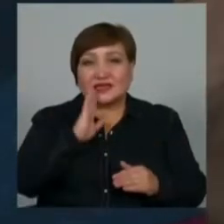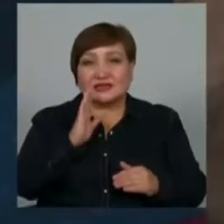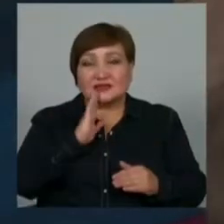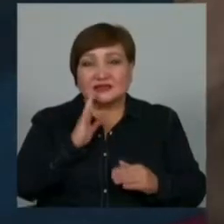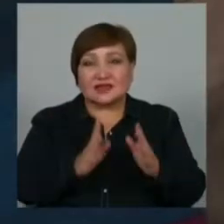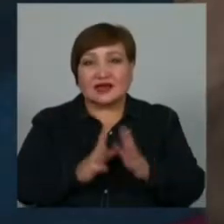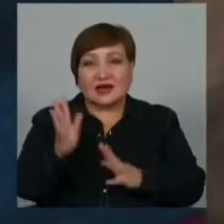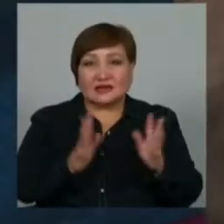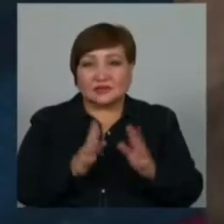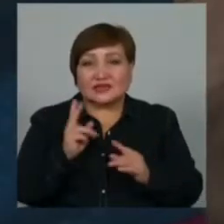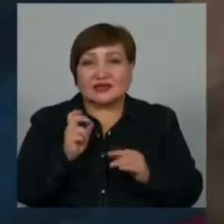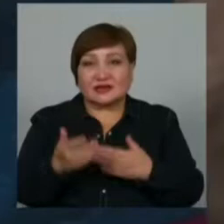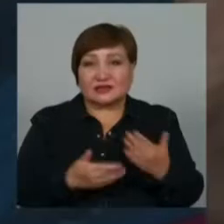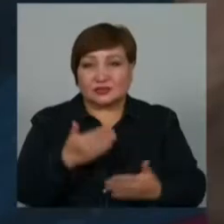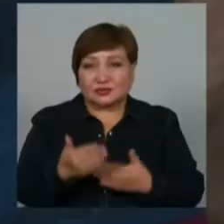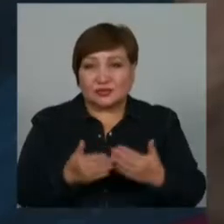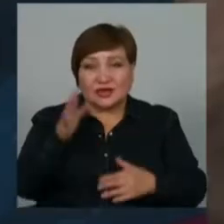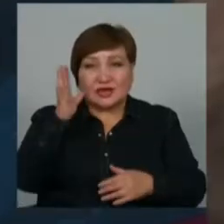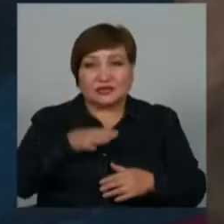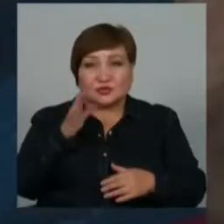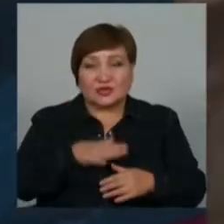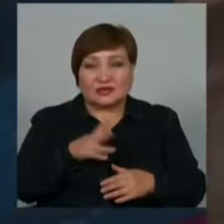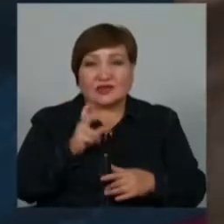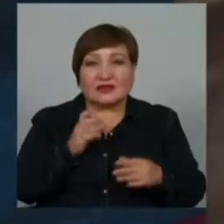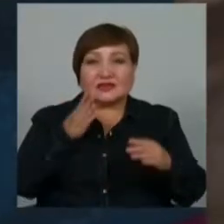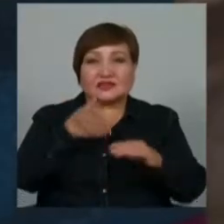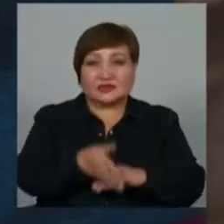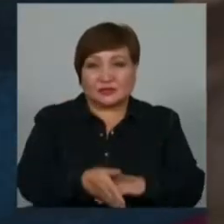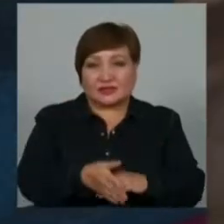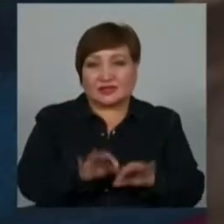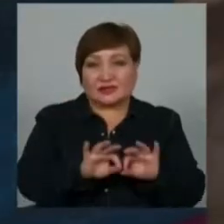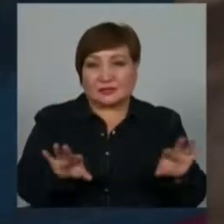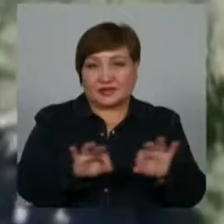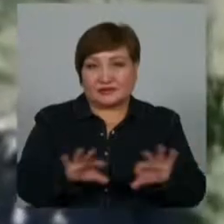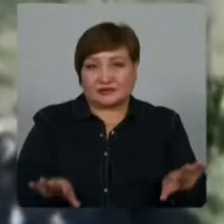судан қайтып шыққанын айтып берді. Тақырыпты тілші тарқатсын.